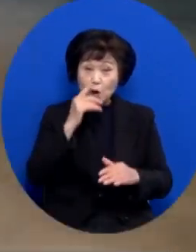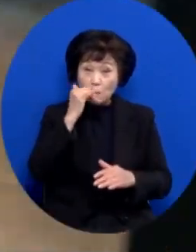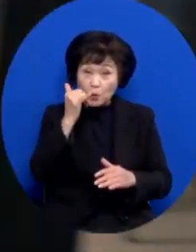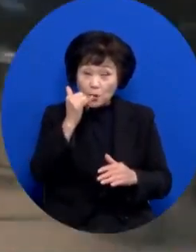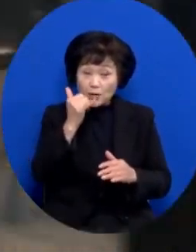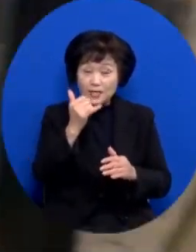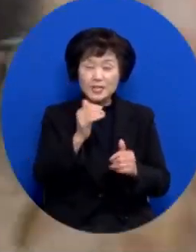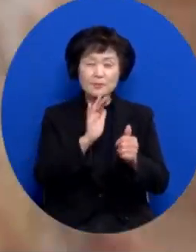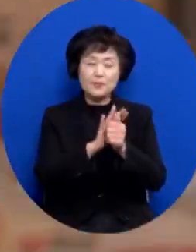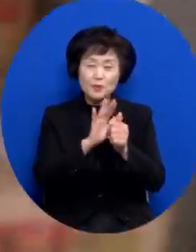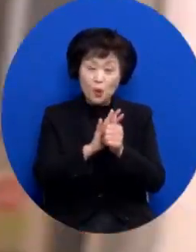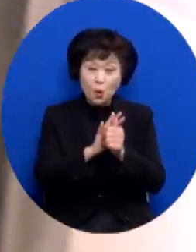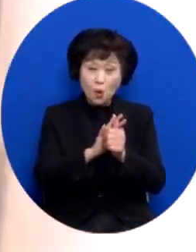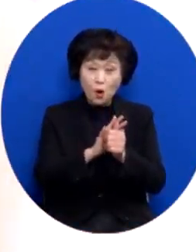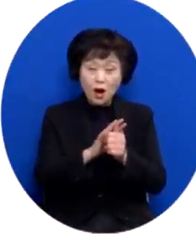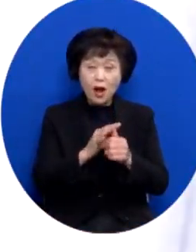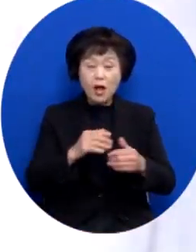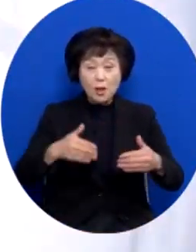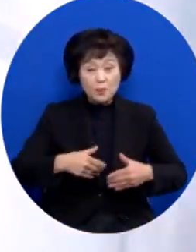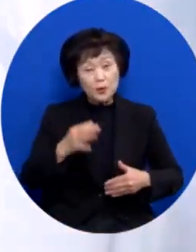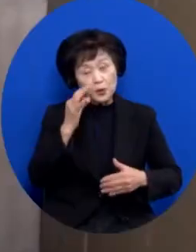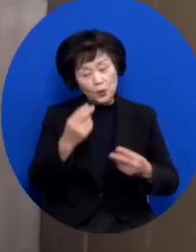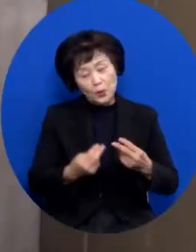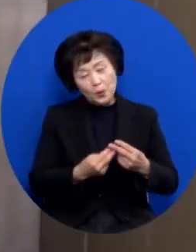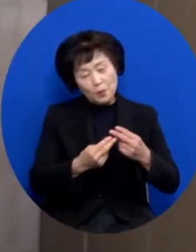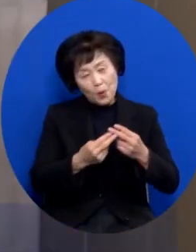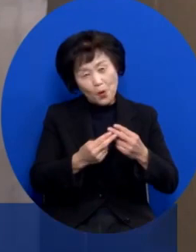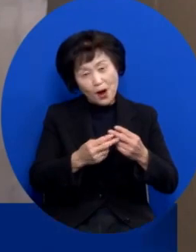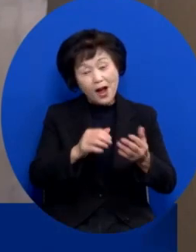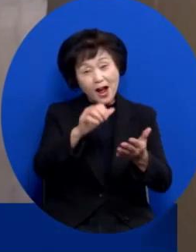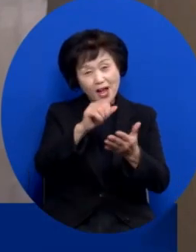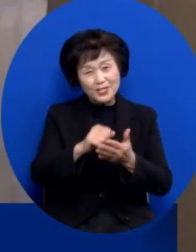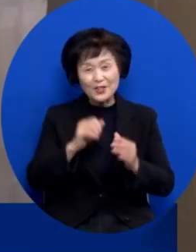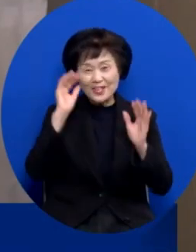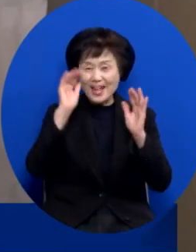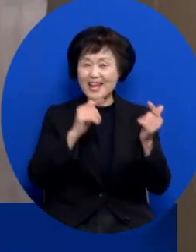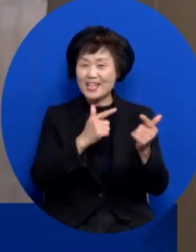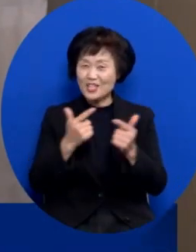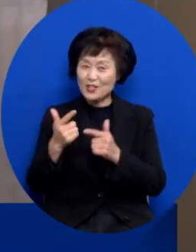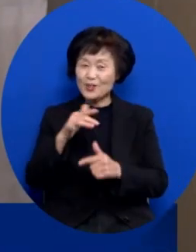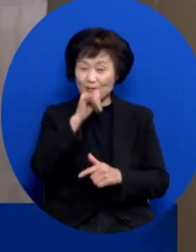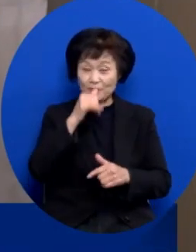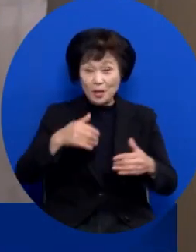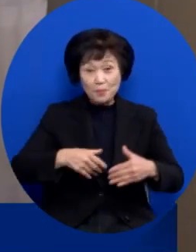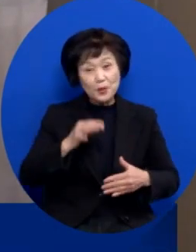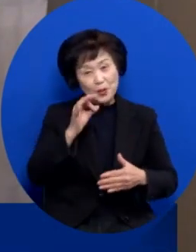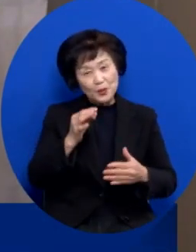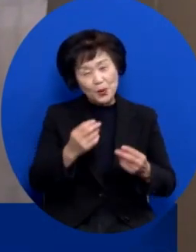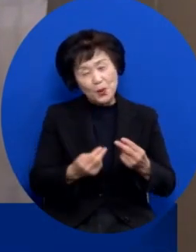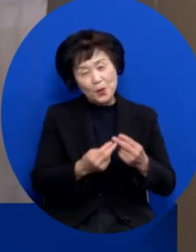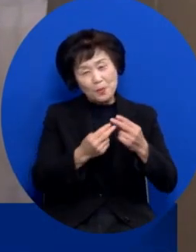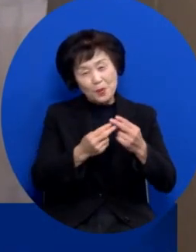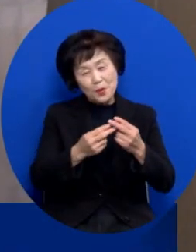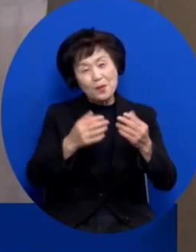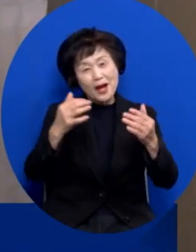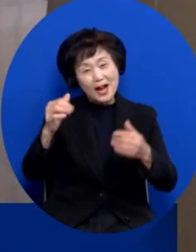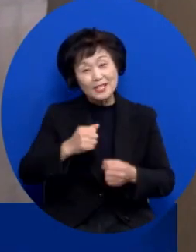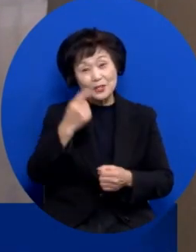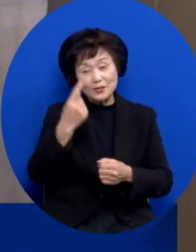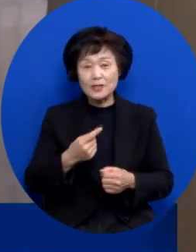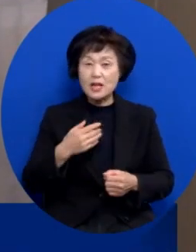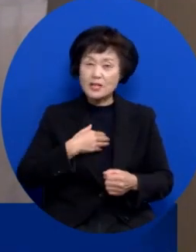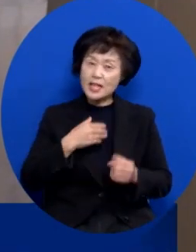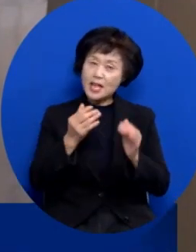용돈을 기부금으로 갖고 온 아이들도 있습니다. 용돈을 모아서 기부금을 준비했습니다. 저와 비슷한 나이